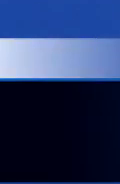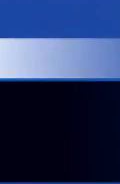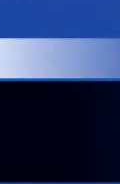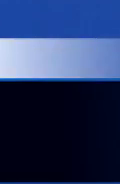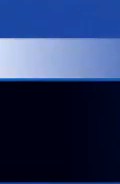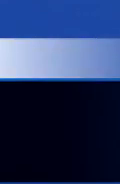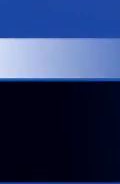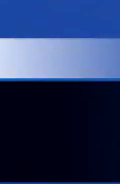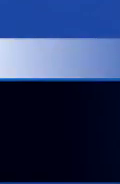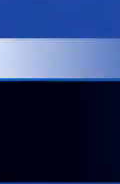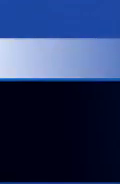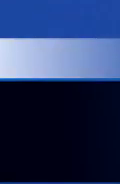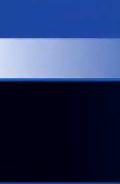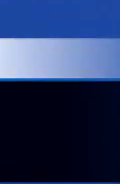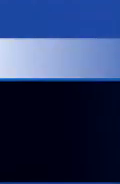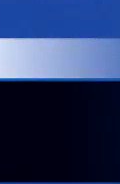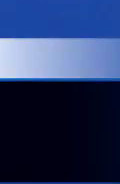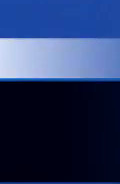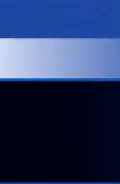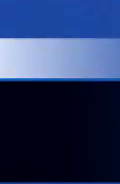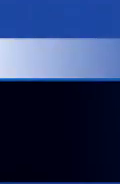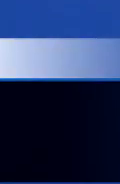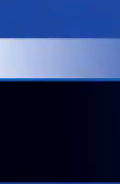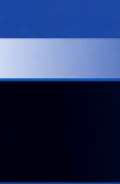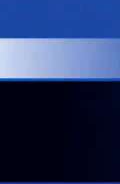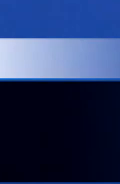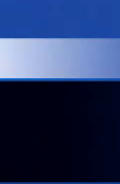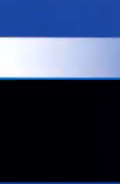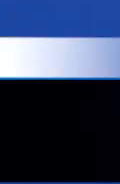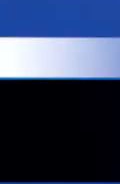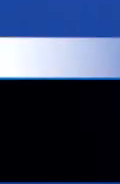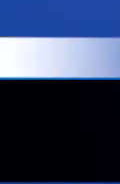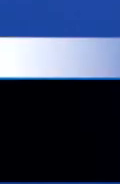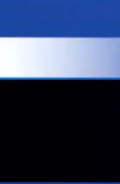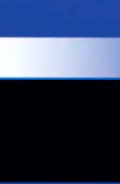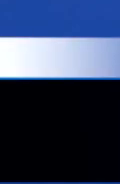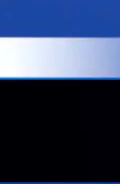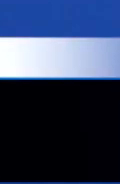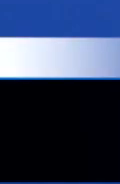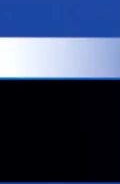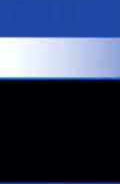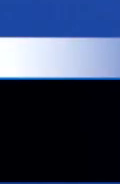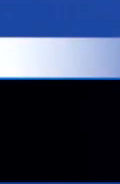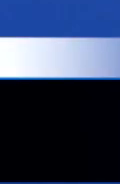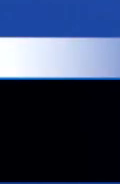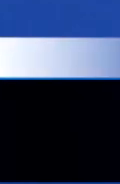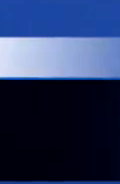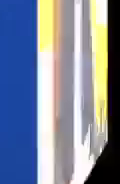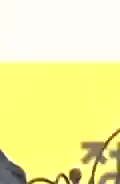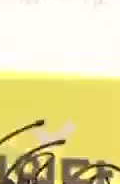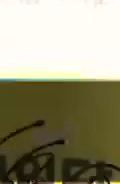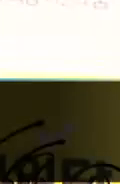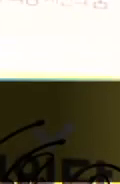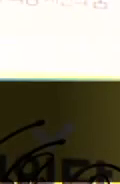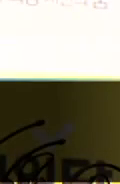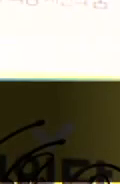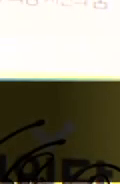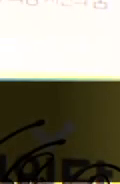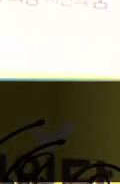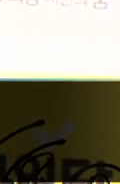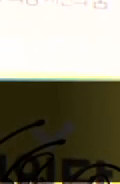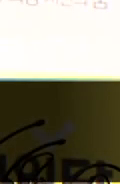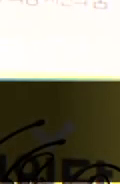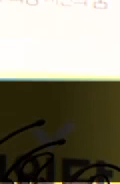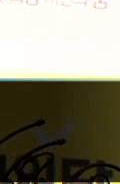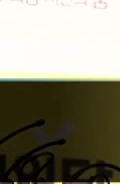그냥 일방적으로 해고했다 이렇게는 생각하지 마시기 바랍니다. 지금 말씀 못 드리는 걸 좀 양해해 주시기 바랍니다. 사전